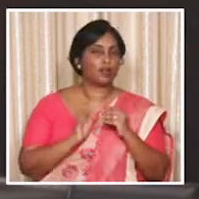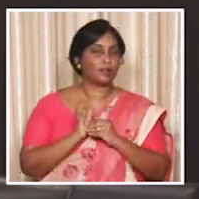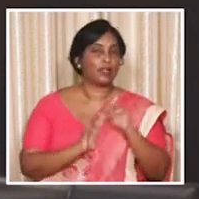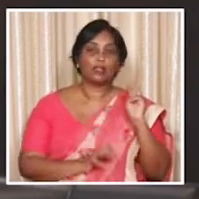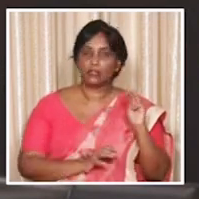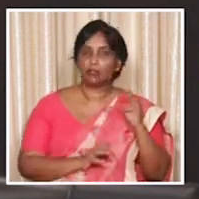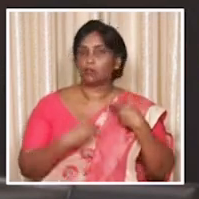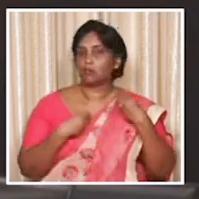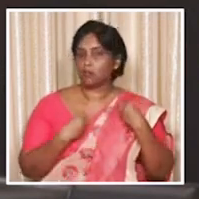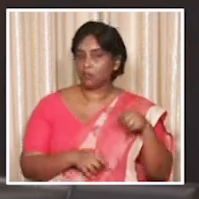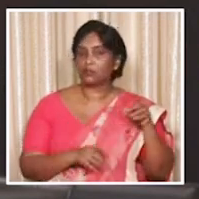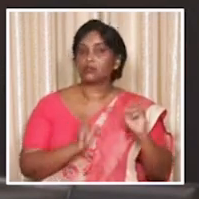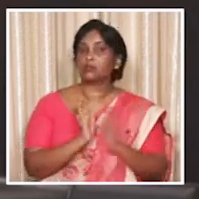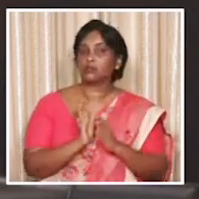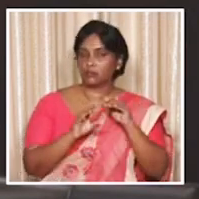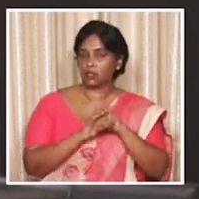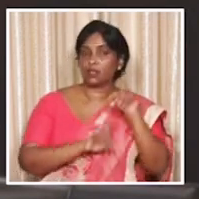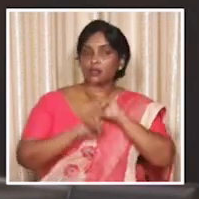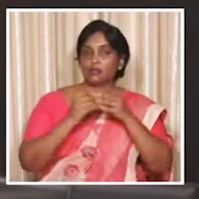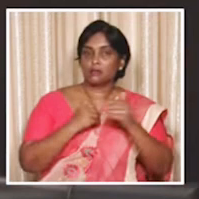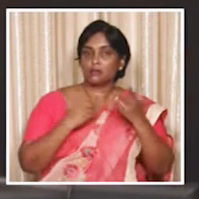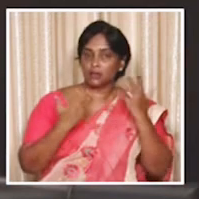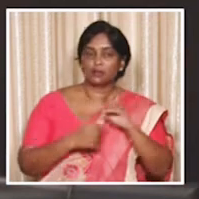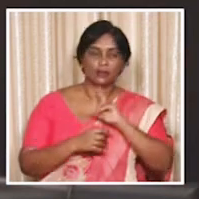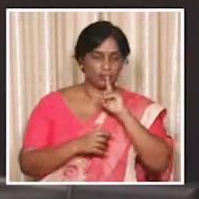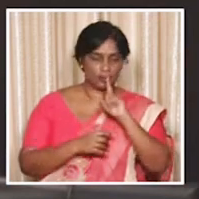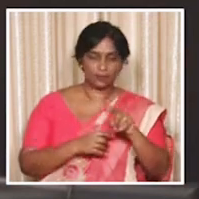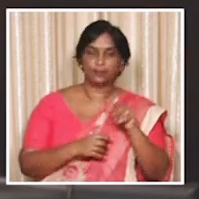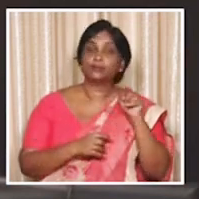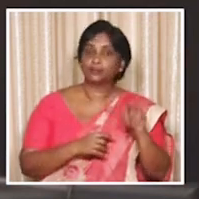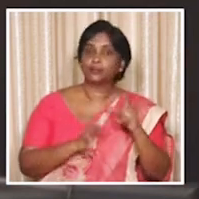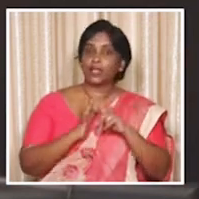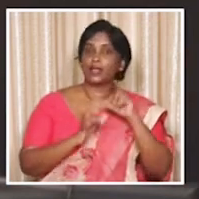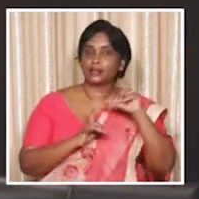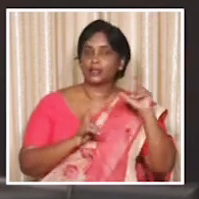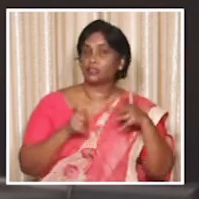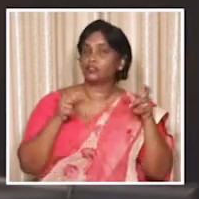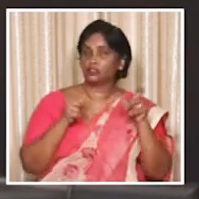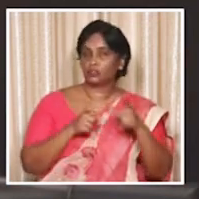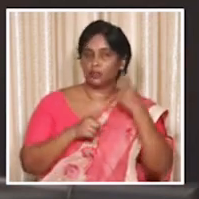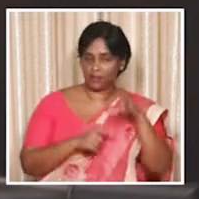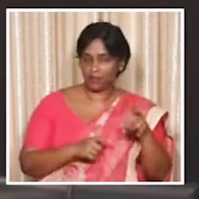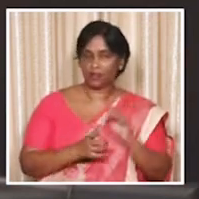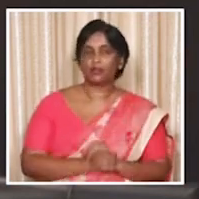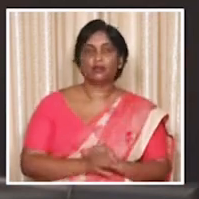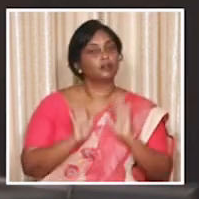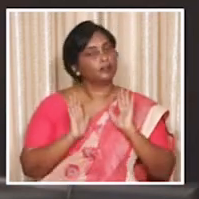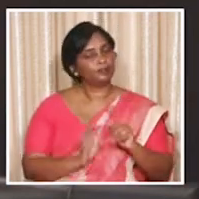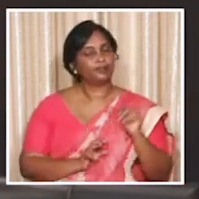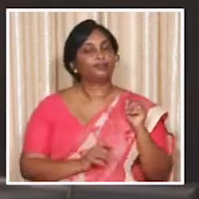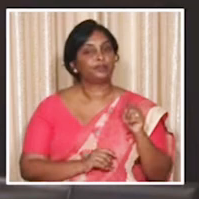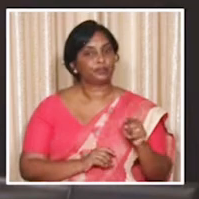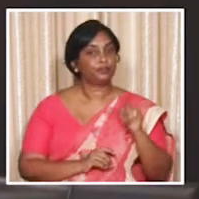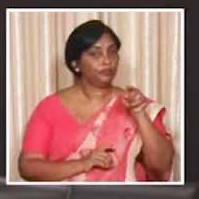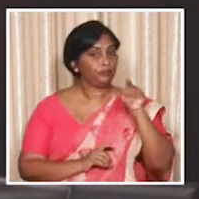30ක් අහිමි වෙනවා කියලා මේ කවුන්සලයේ රැස්වීම තියන්න බැරි වීම වෙනුවෙනුත් සඳහන් කරලා තියෙනවා මේ ICC තහනම වැටීම නිසා. කොහොම වුණත් මේ